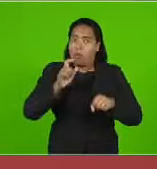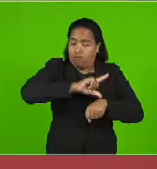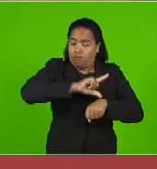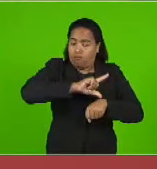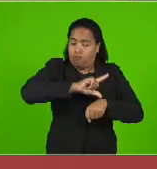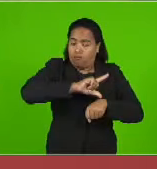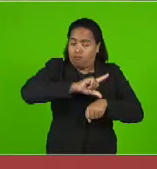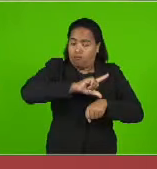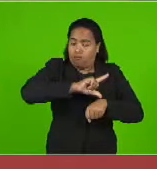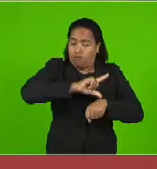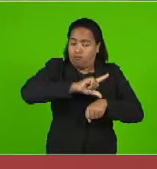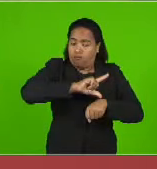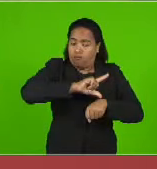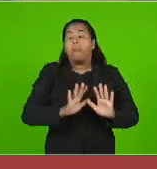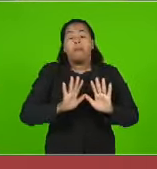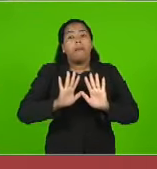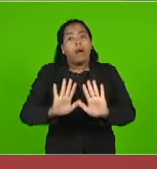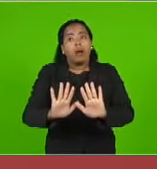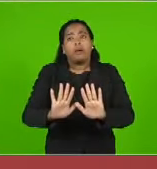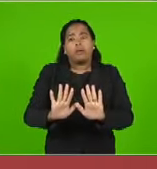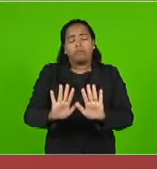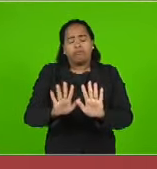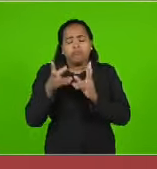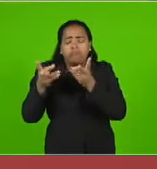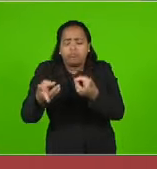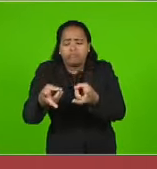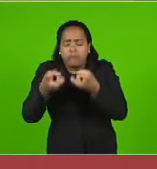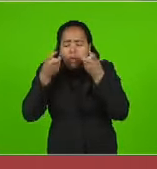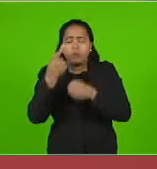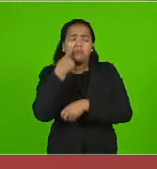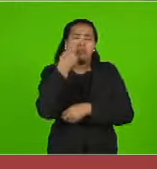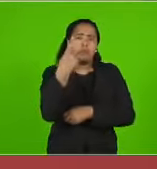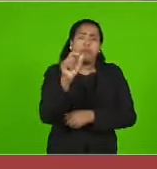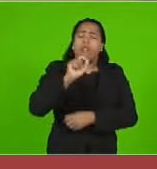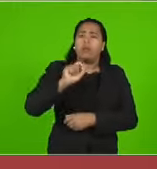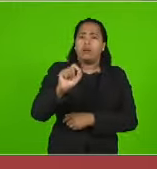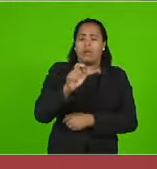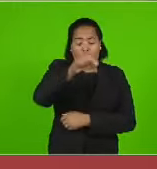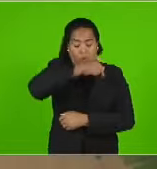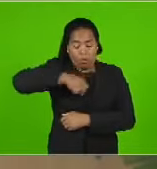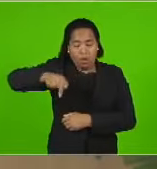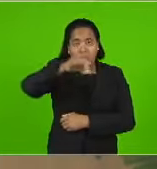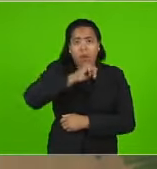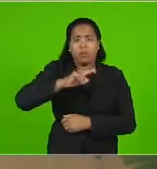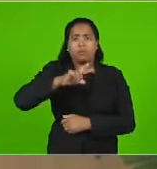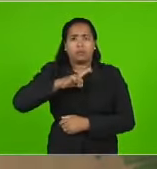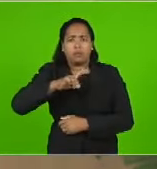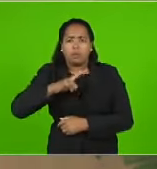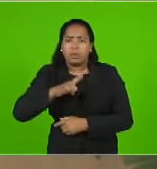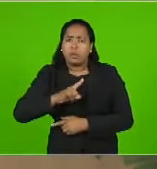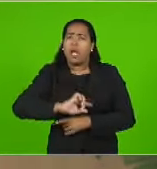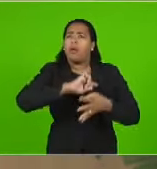Труба, но происходит событие, и они наслаиваются друг на друга. Очень важное